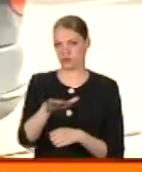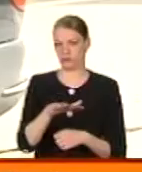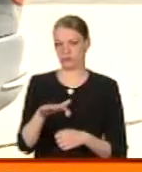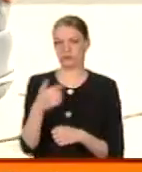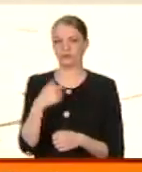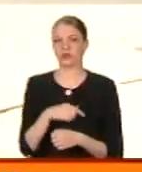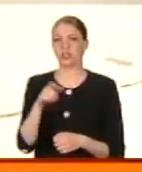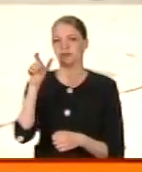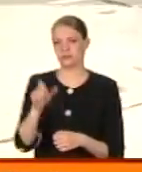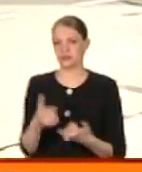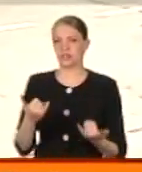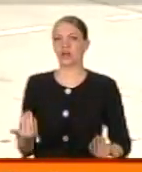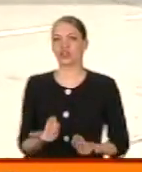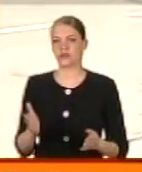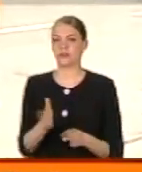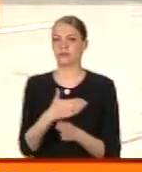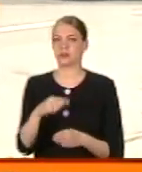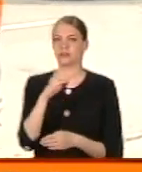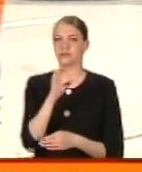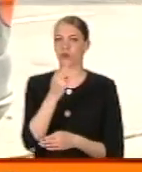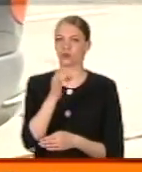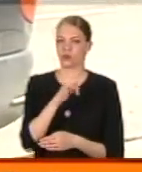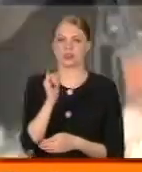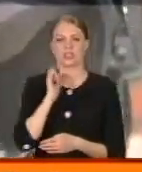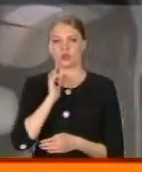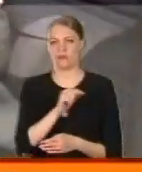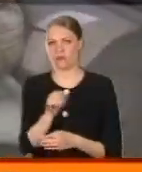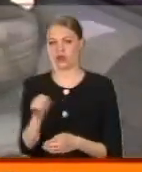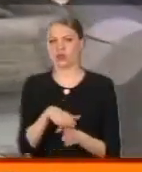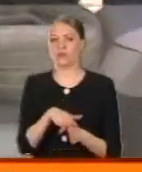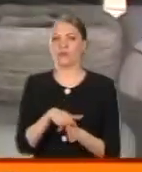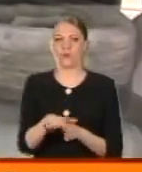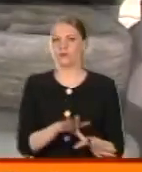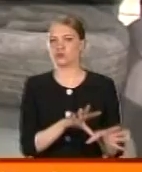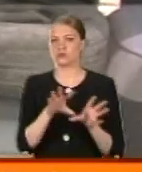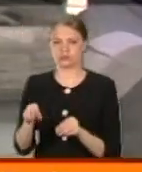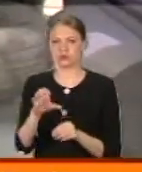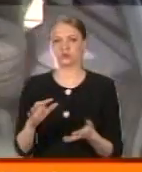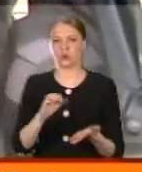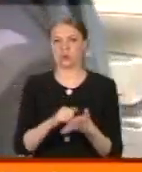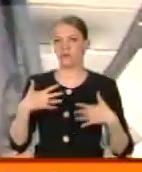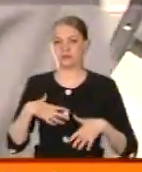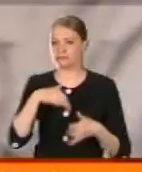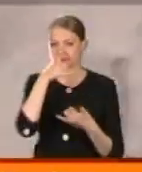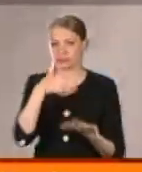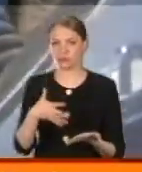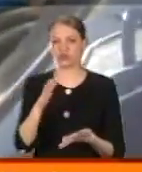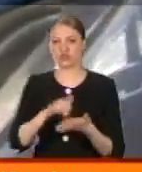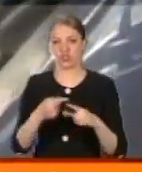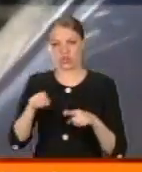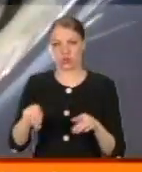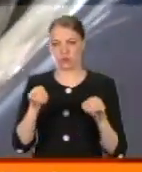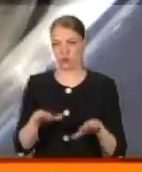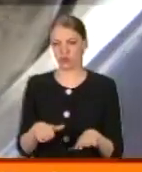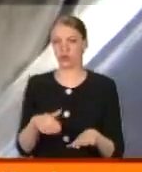районом. Дмитро зараз живе між Феодосією та Кировоградом. Повністю переїхати з окупованого Криму не може через цю